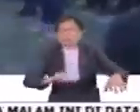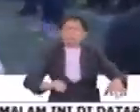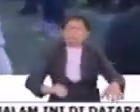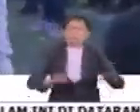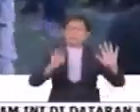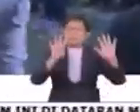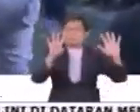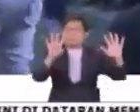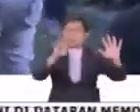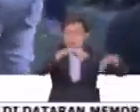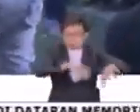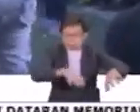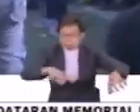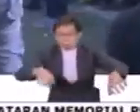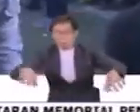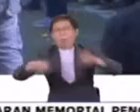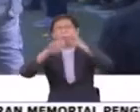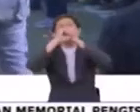Pos Hau.